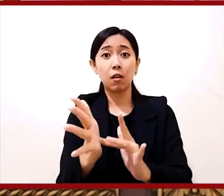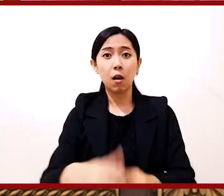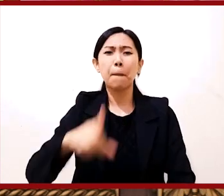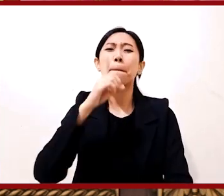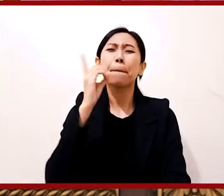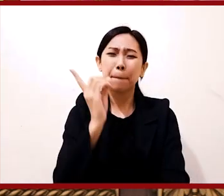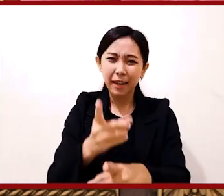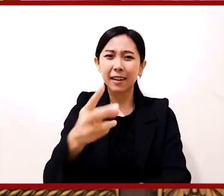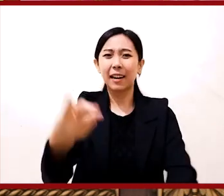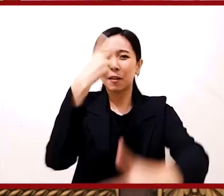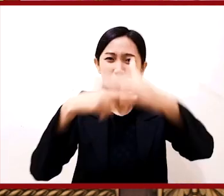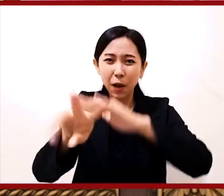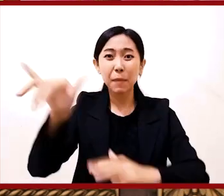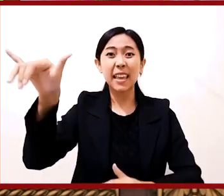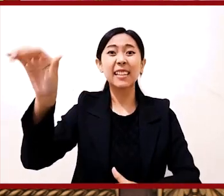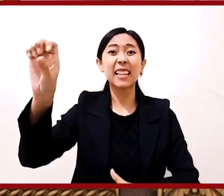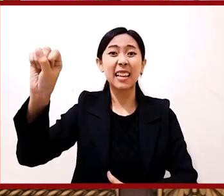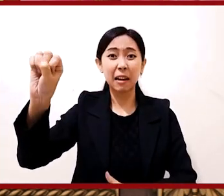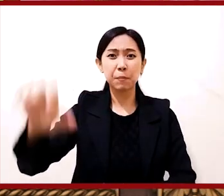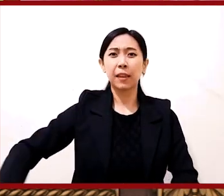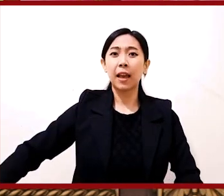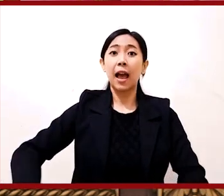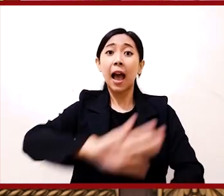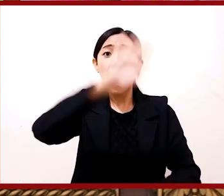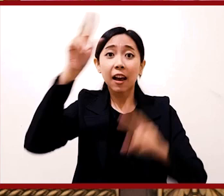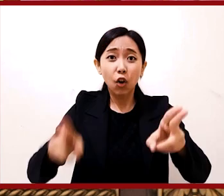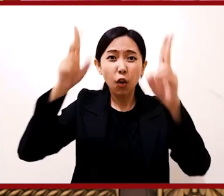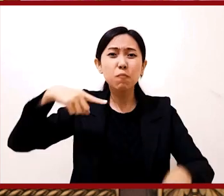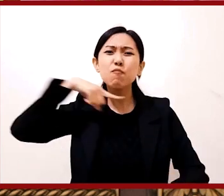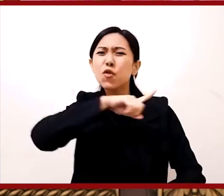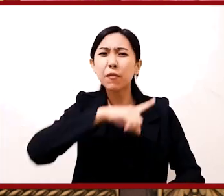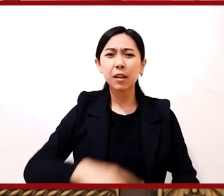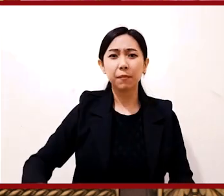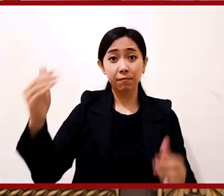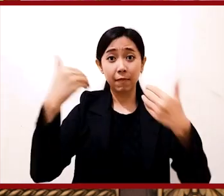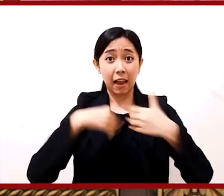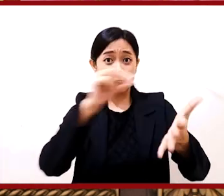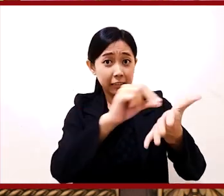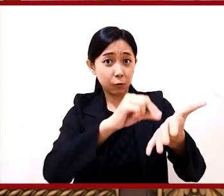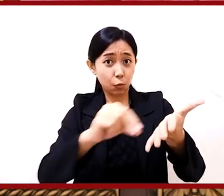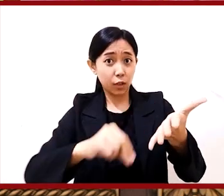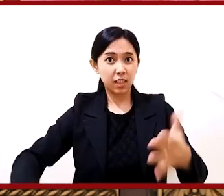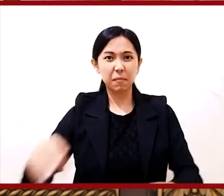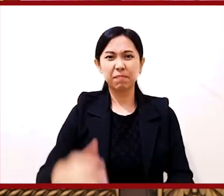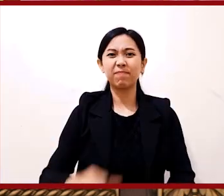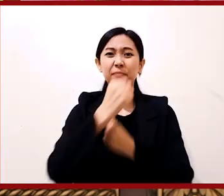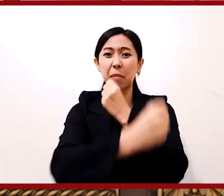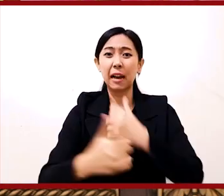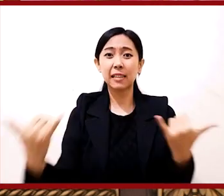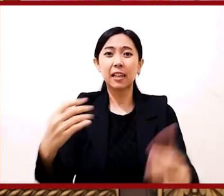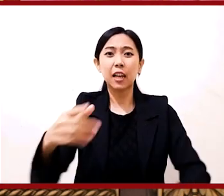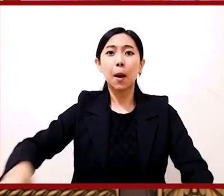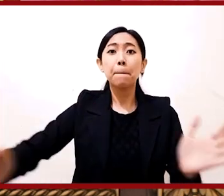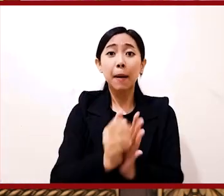mereka, "Benarlah nubuat Yesaya tentang kamu, hai orang-orang munafik, sebab ada tertulis, bangsa ini